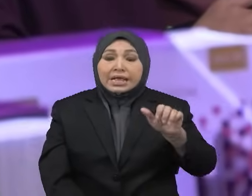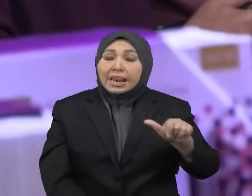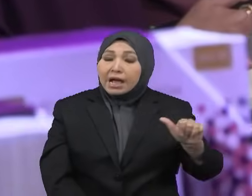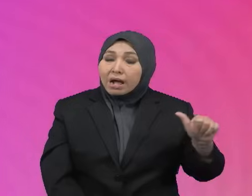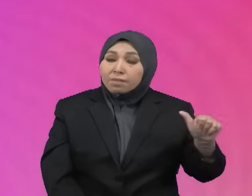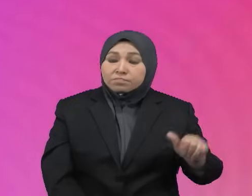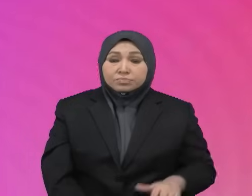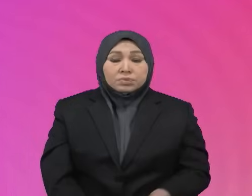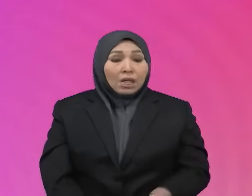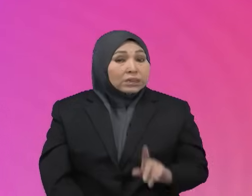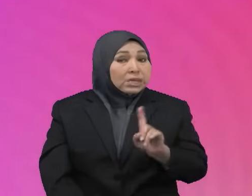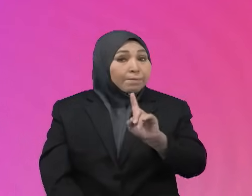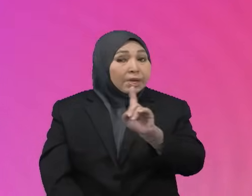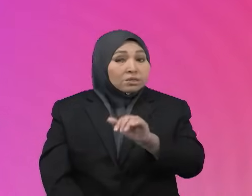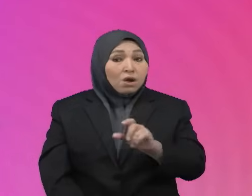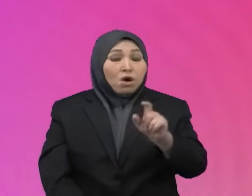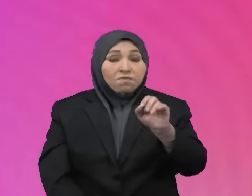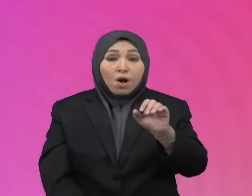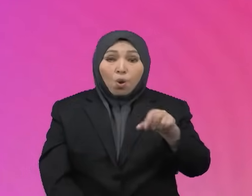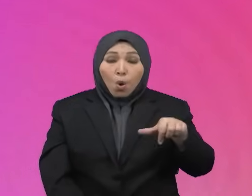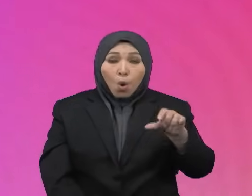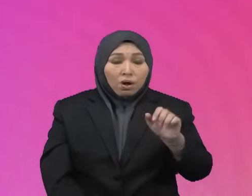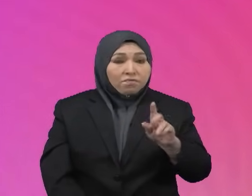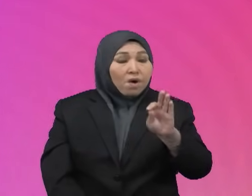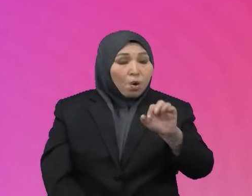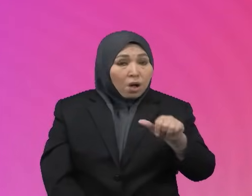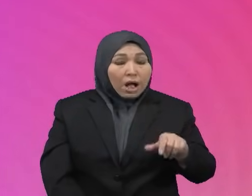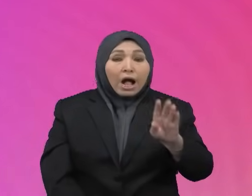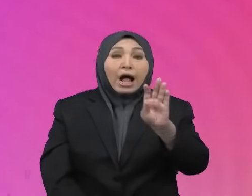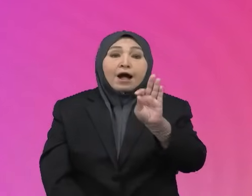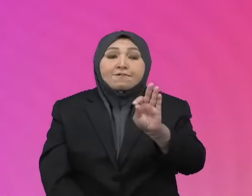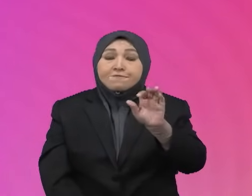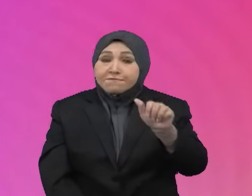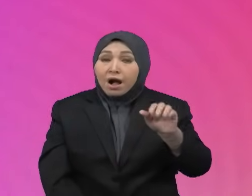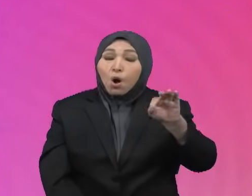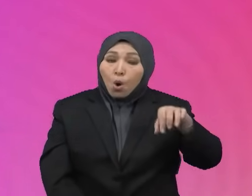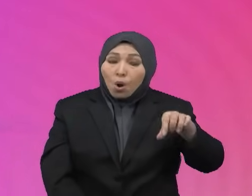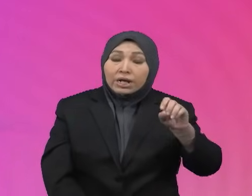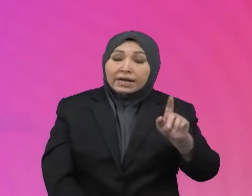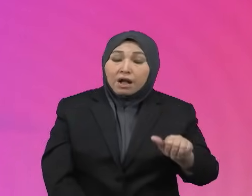Faqatila. Nah, tapi jagalah fa, jangan faqa. Faqa, fa. Faqatila.